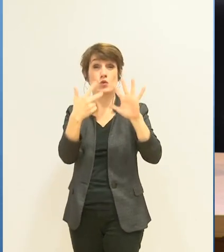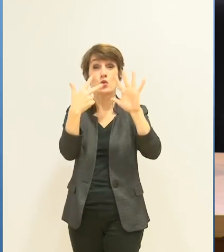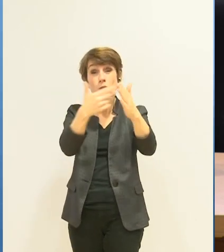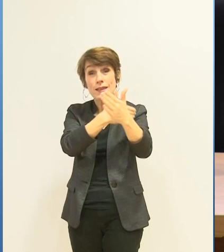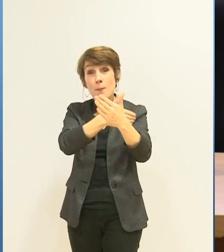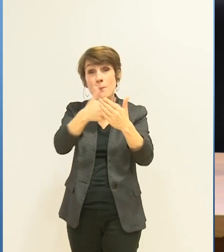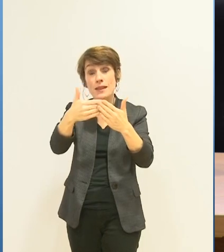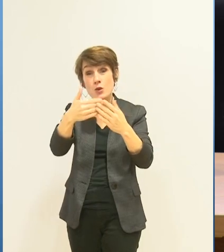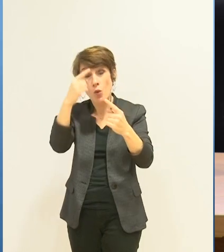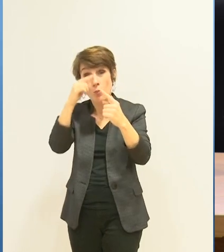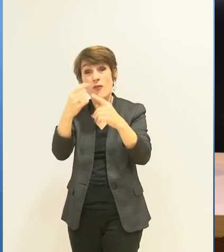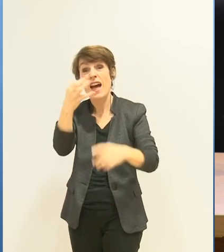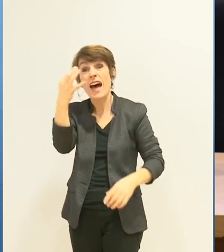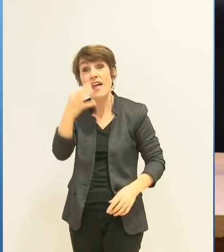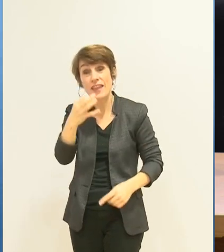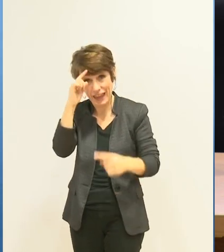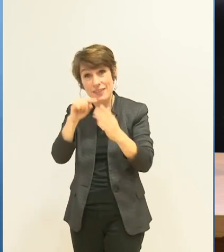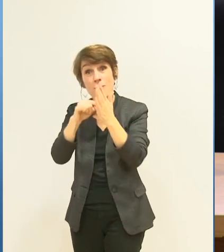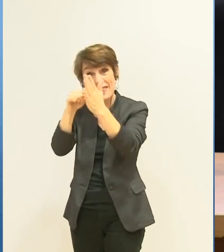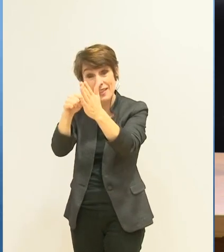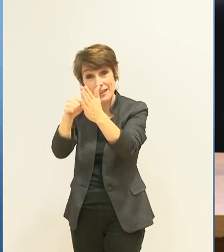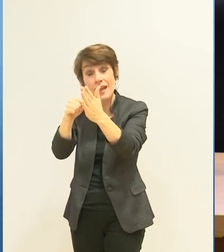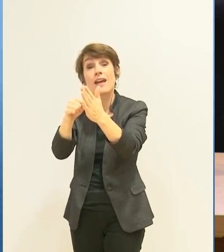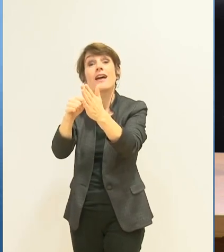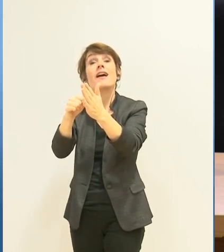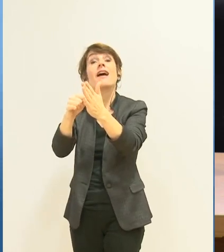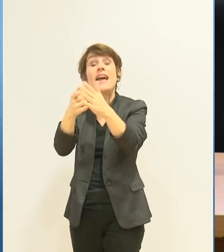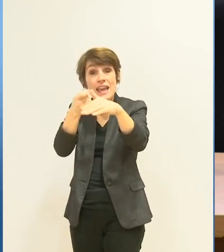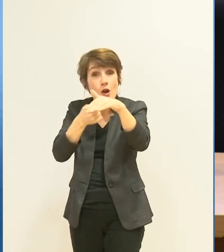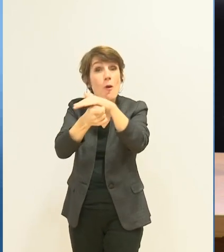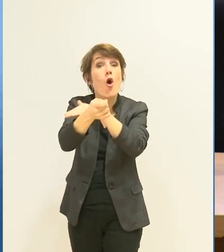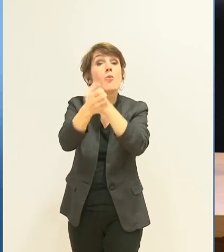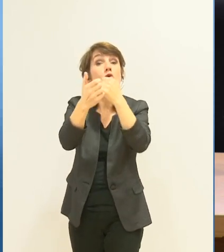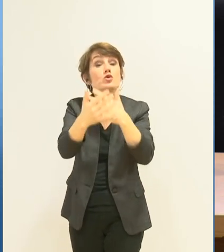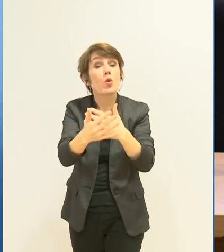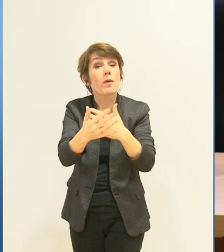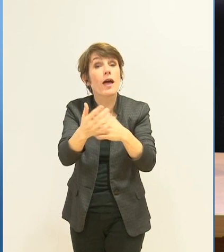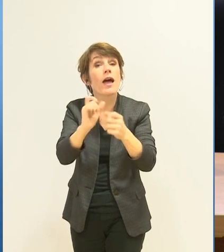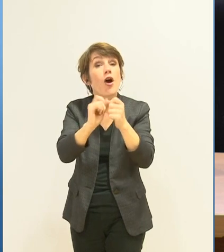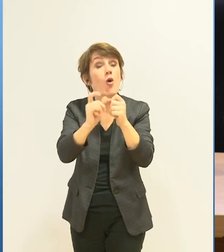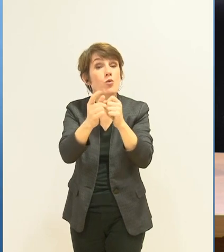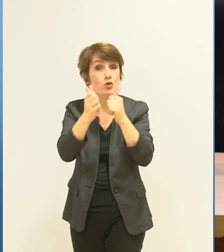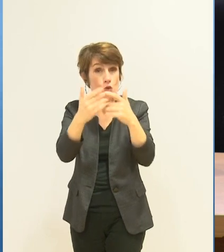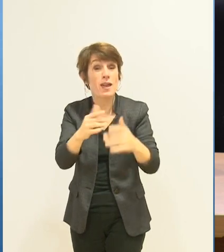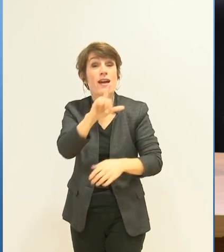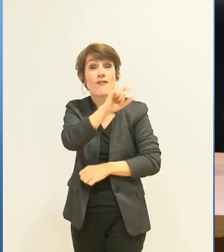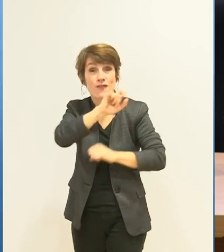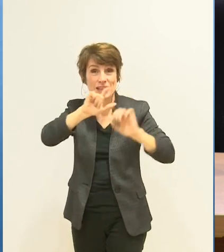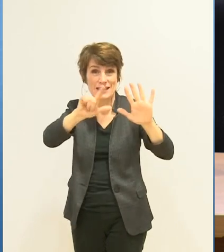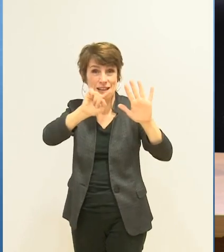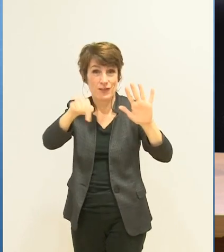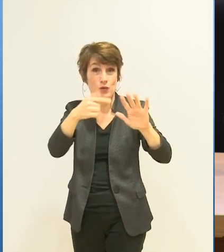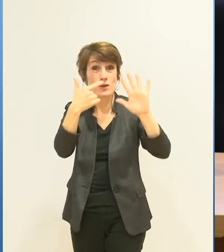d'intérêts pour la dette et elle rembourser 27,7 millions de